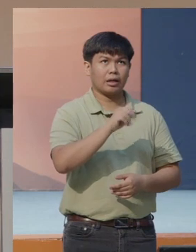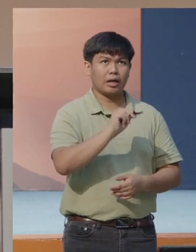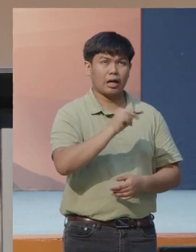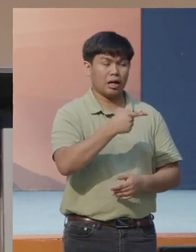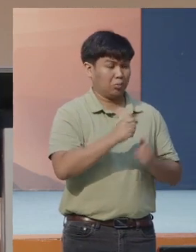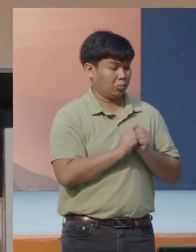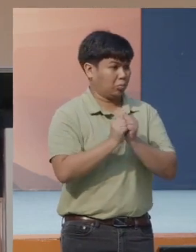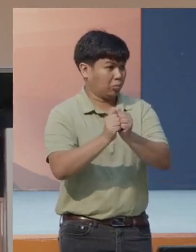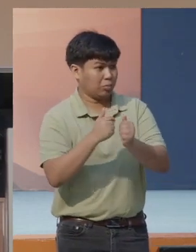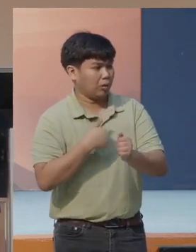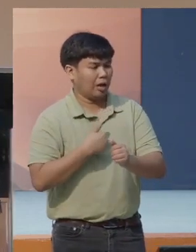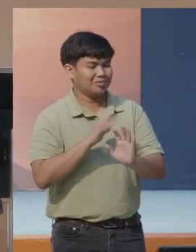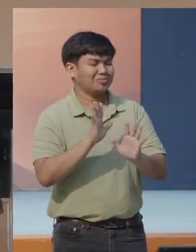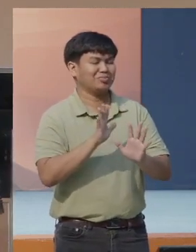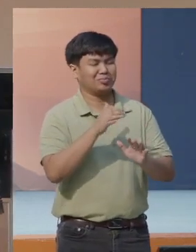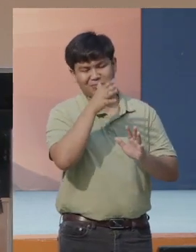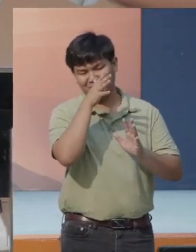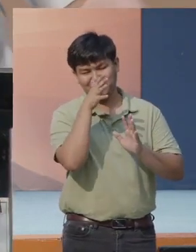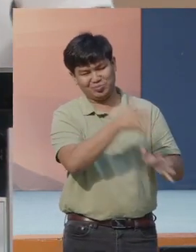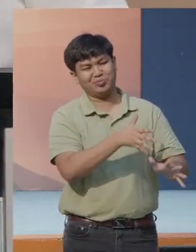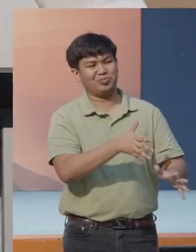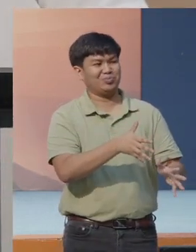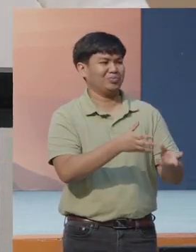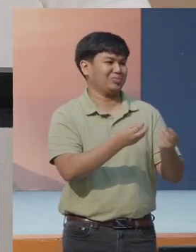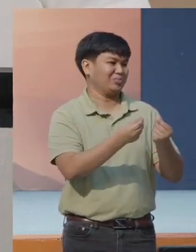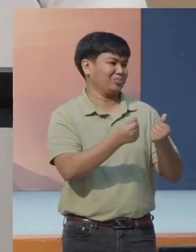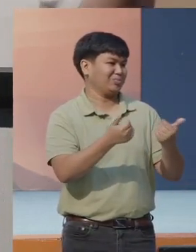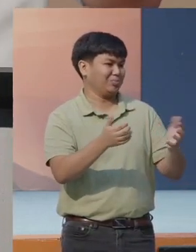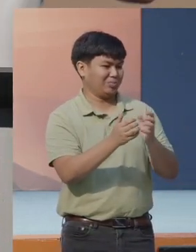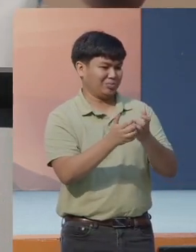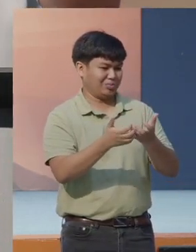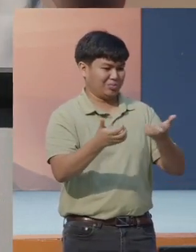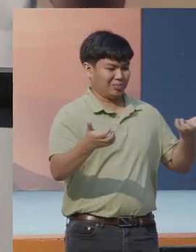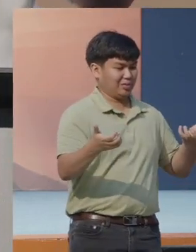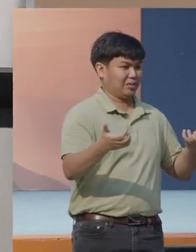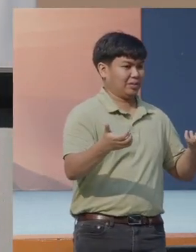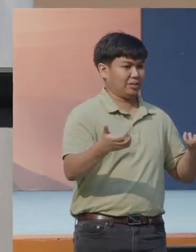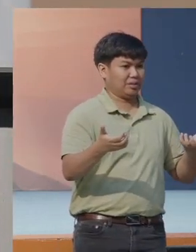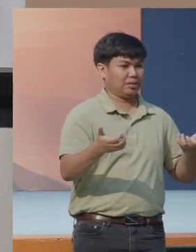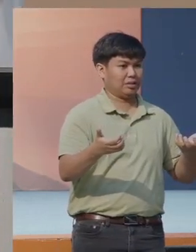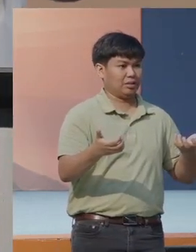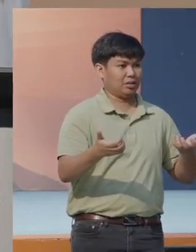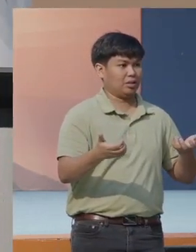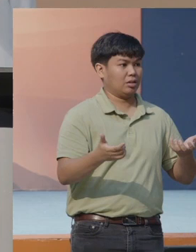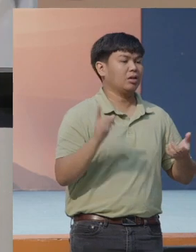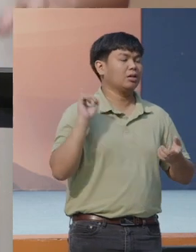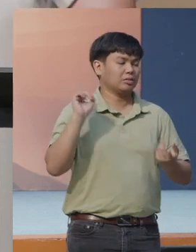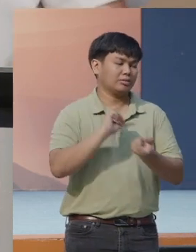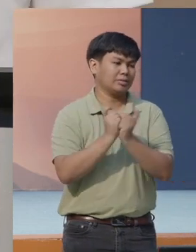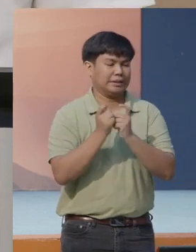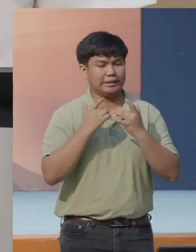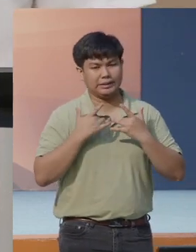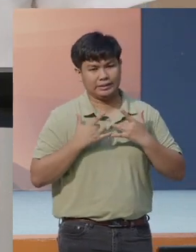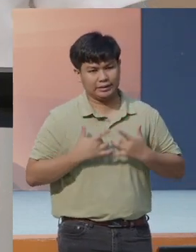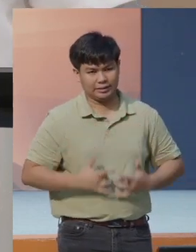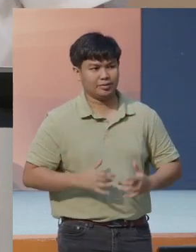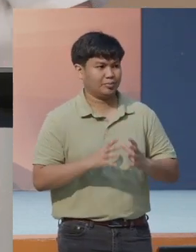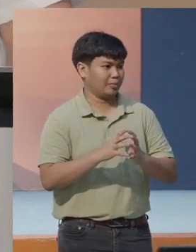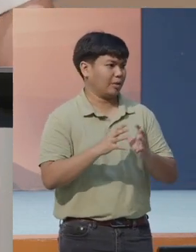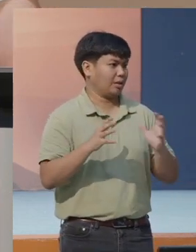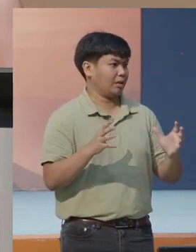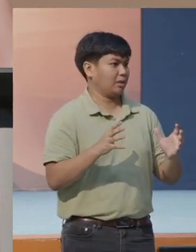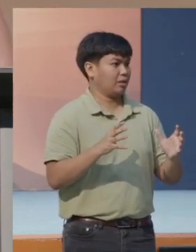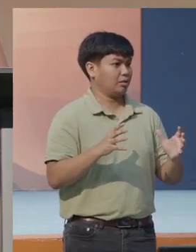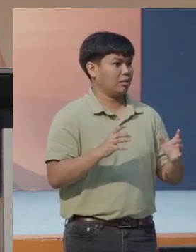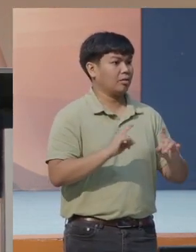siya, dahan-dahan silang nawala. And he came to a point na talagang depressed na siya.